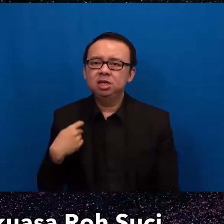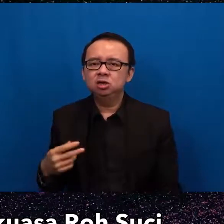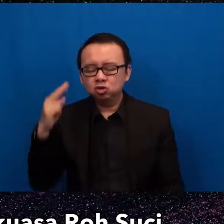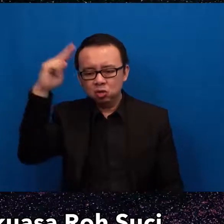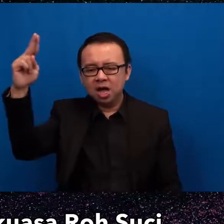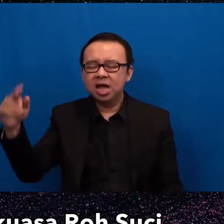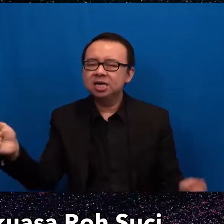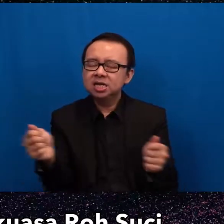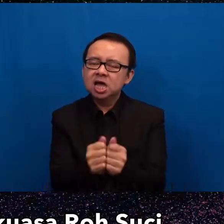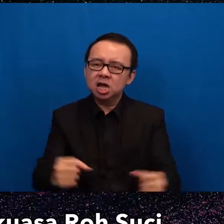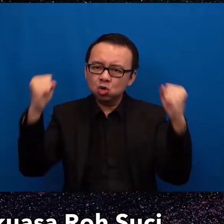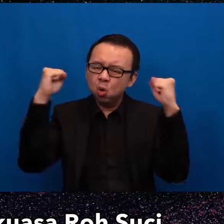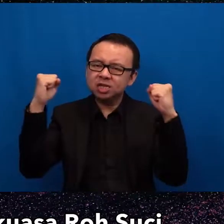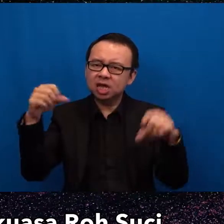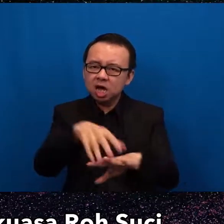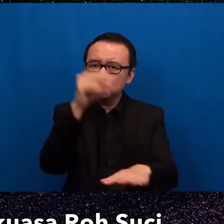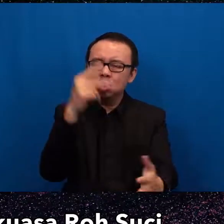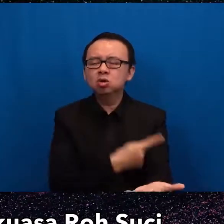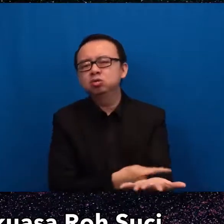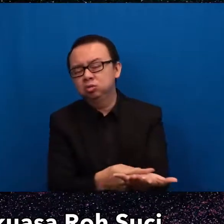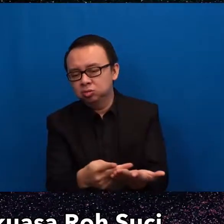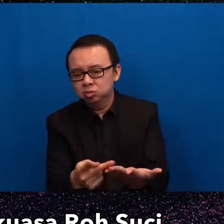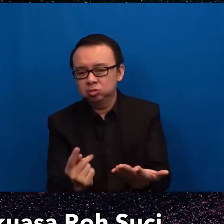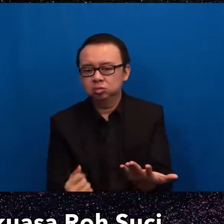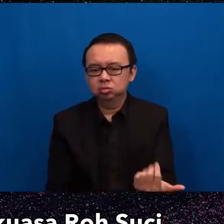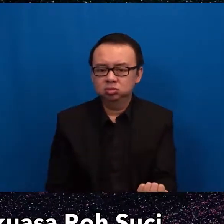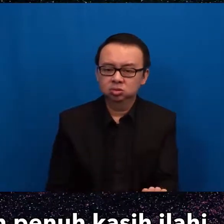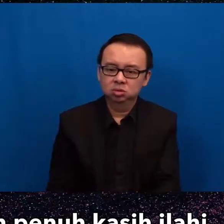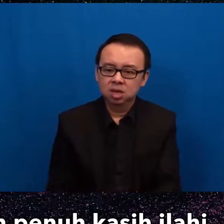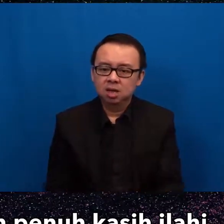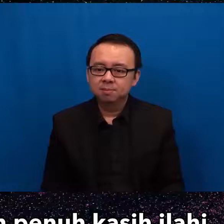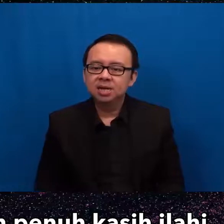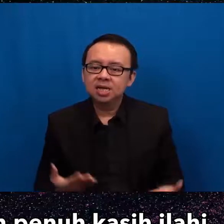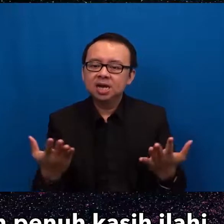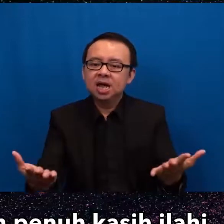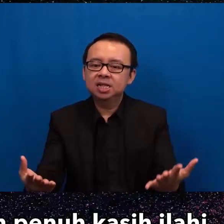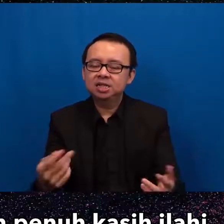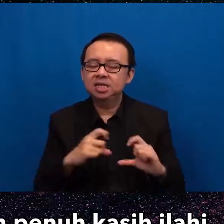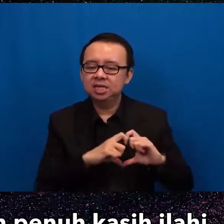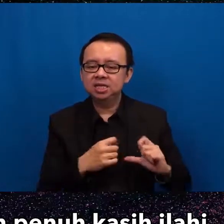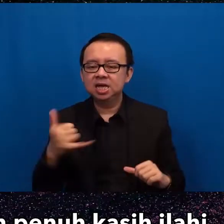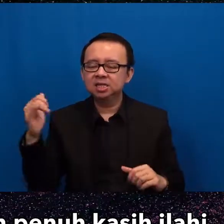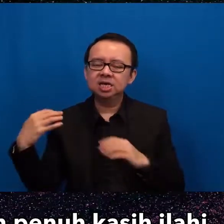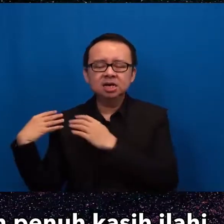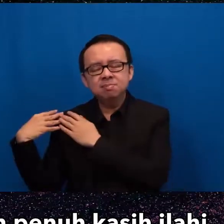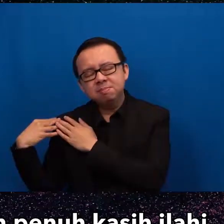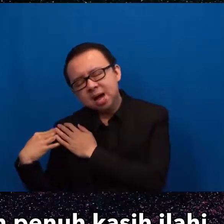Tuhan dengan kuasa Roh Suci. Berikan hati